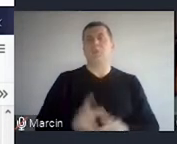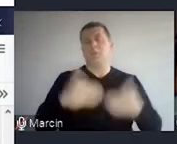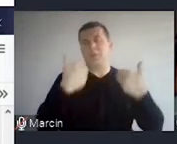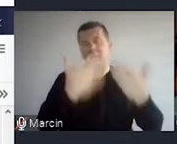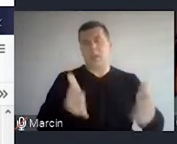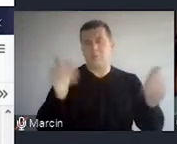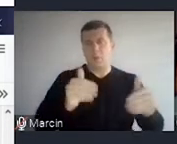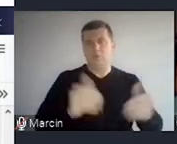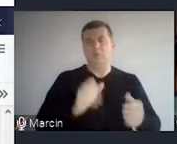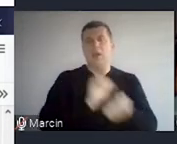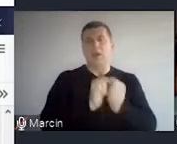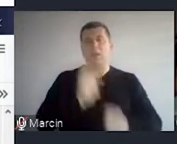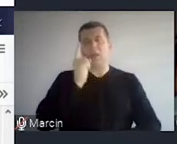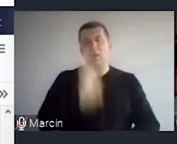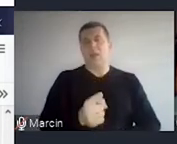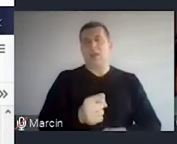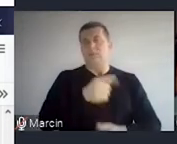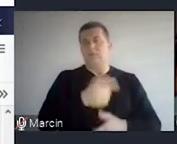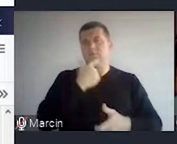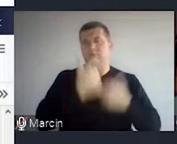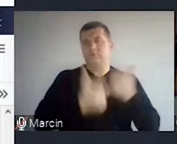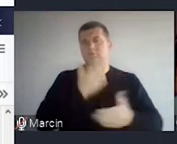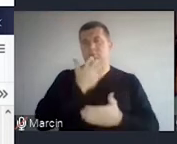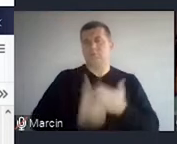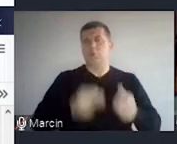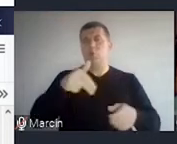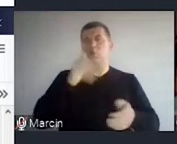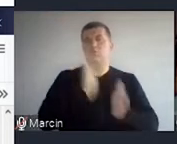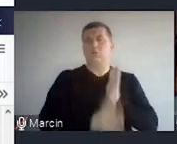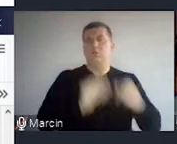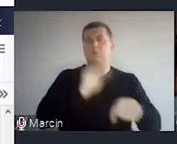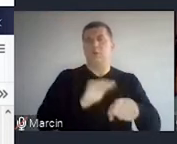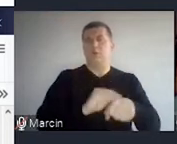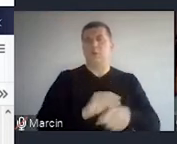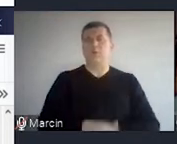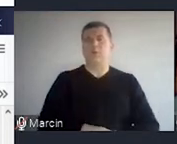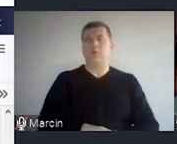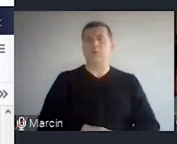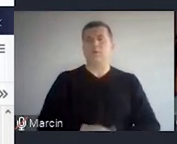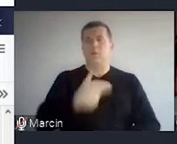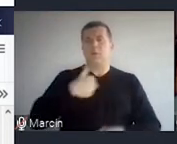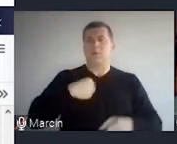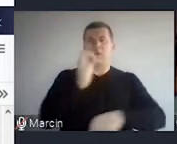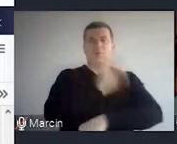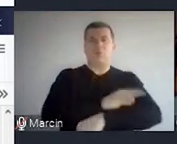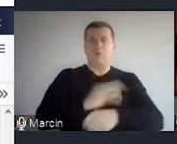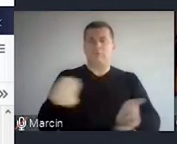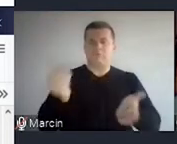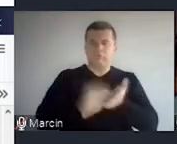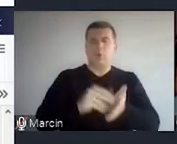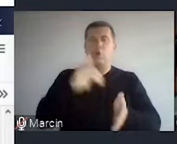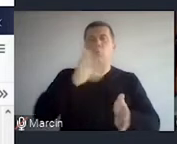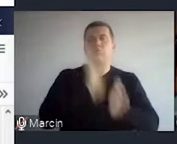umożliwienie, albo poprzez nakazanie stosowania uproszczonych metod w ramach tego naszego projektu wprowadzić